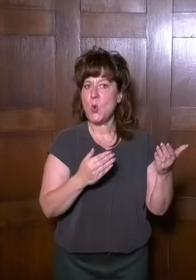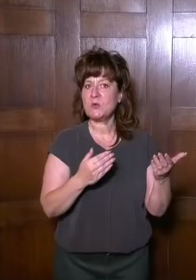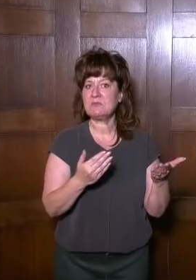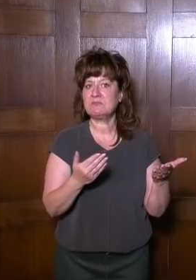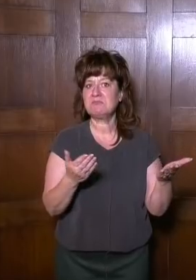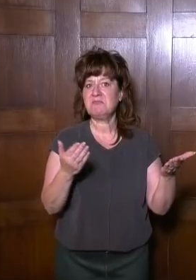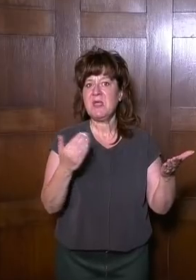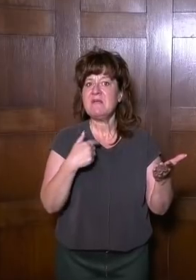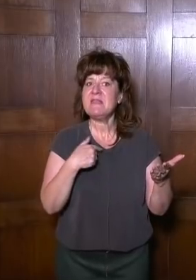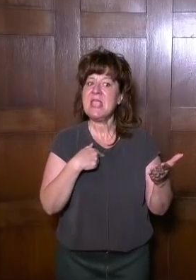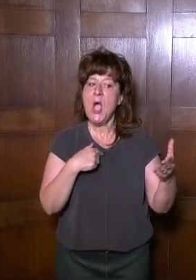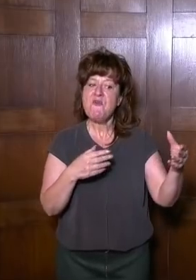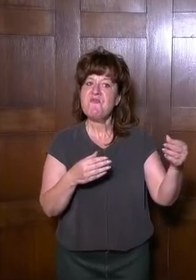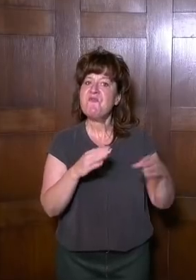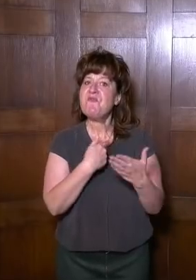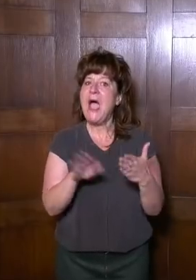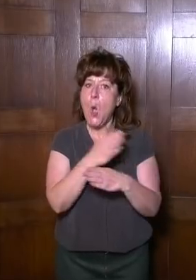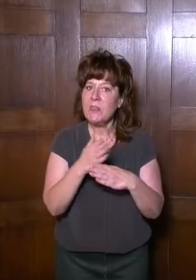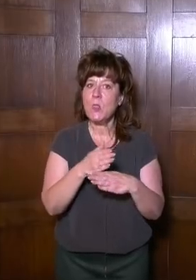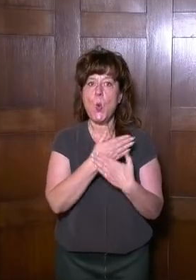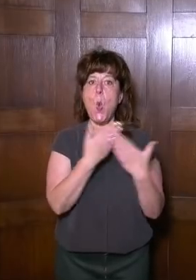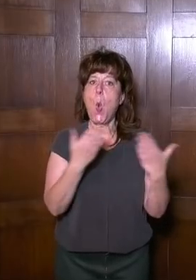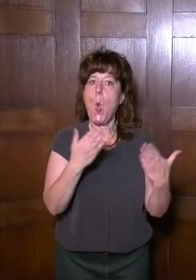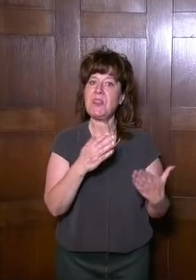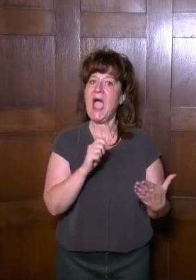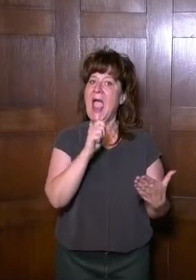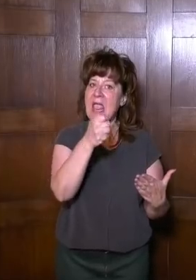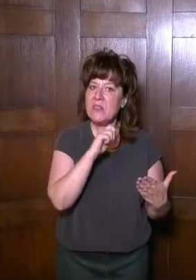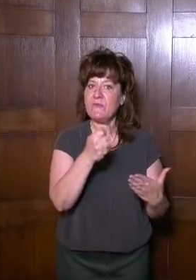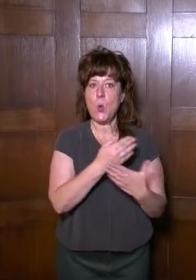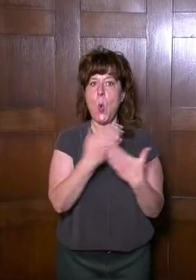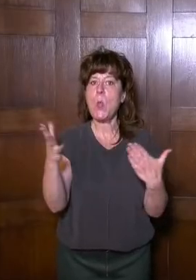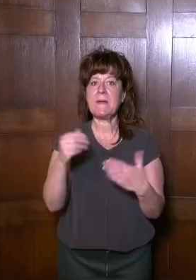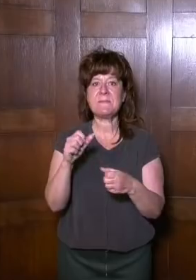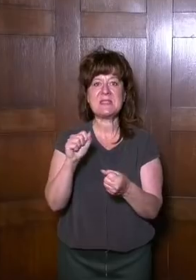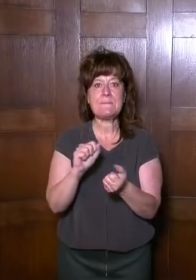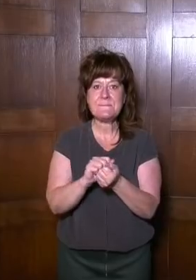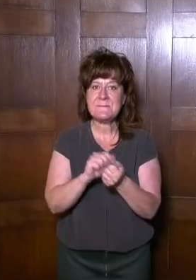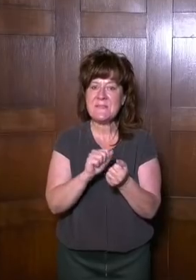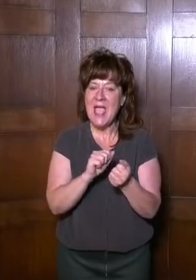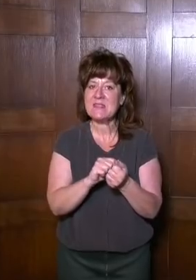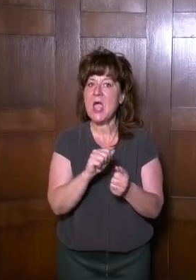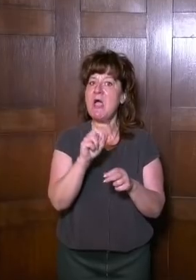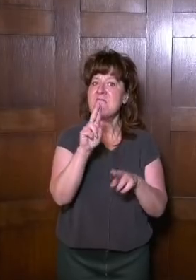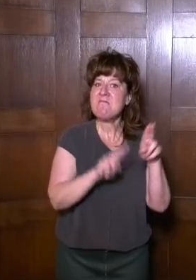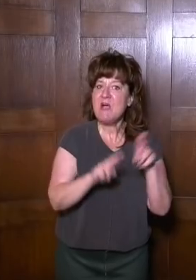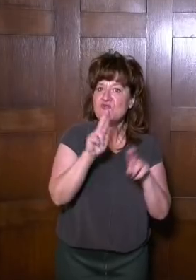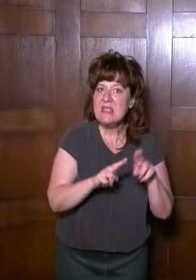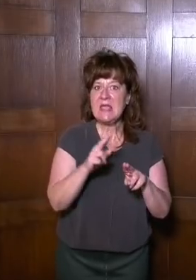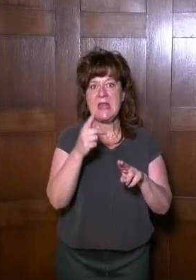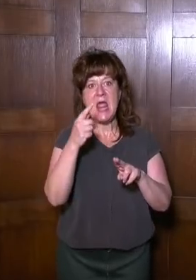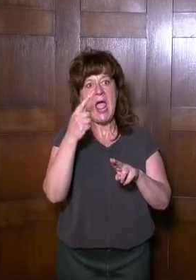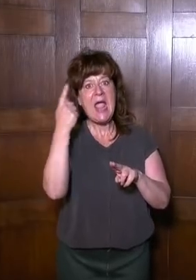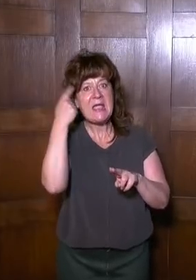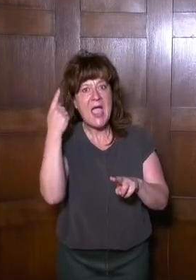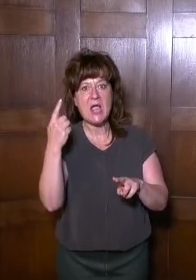Berücksichtigung in den Verordnungen oder Interviews mit der Presse, wo dann der ein oder andere Gedanke,